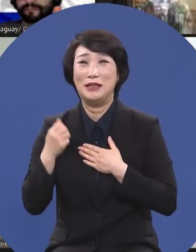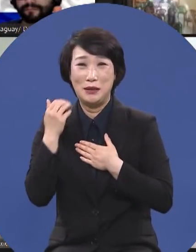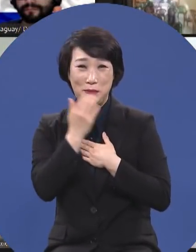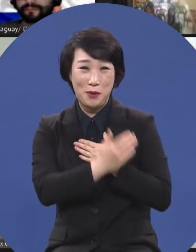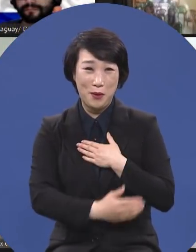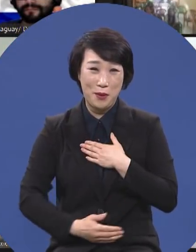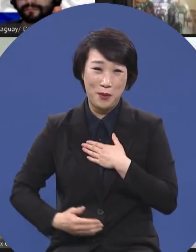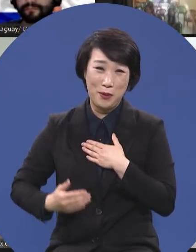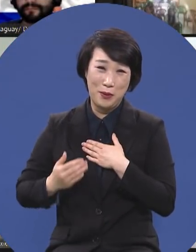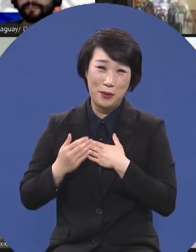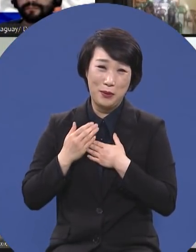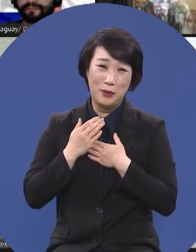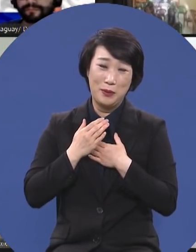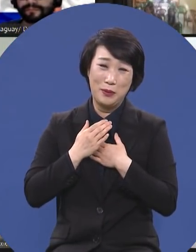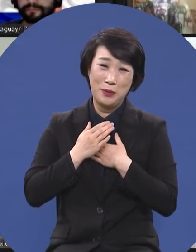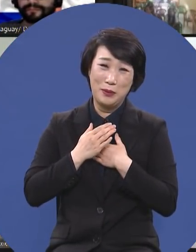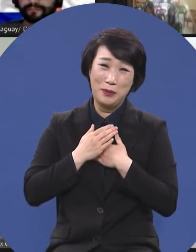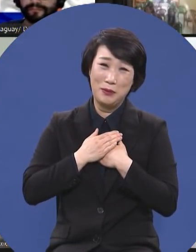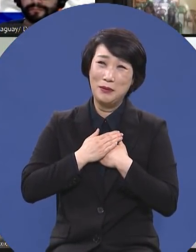물러든 이